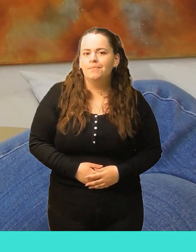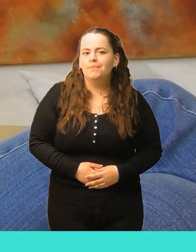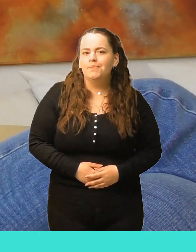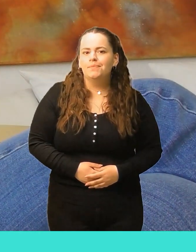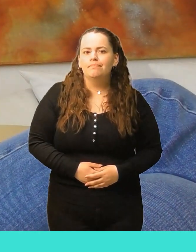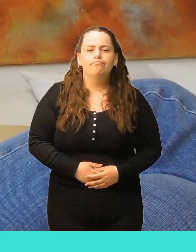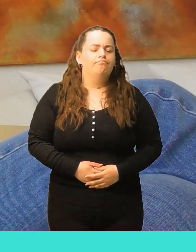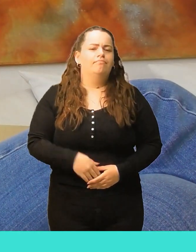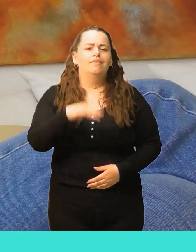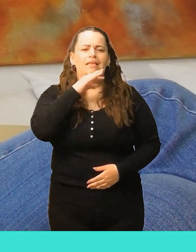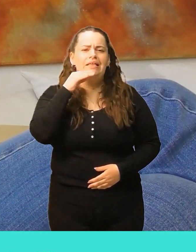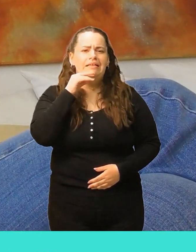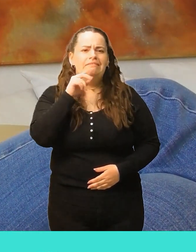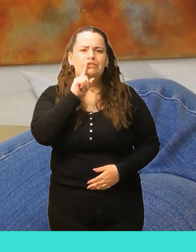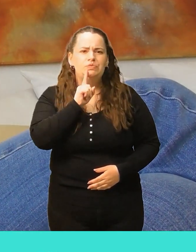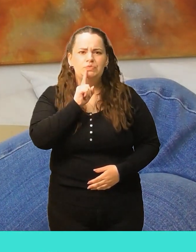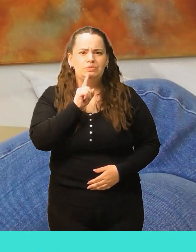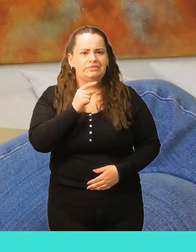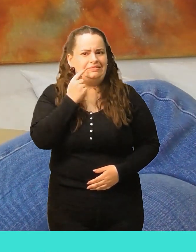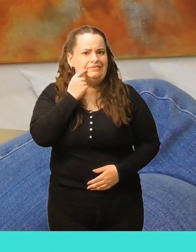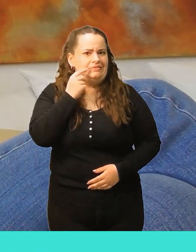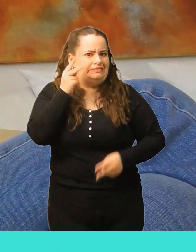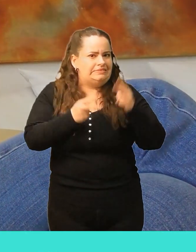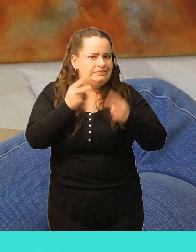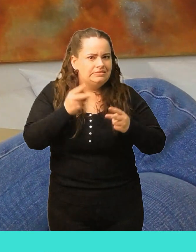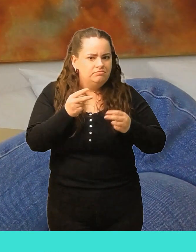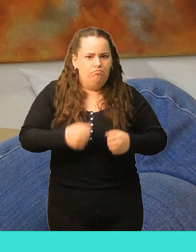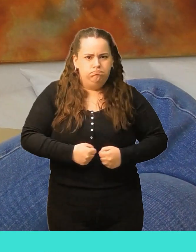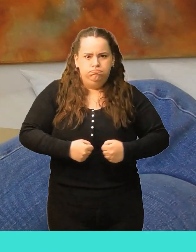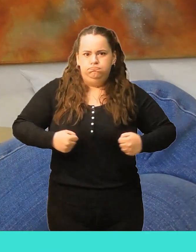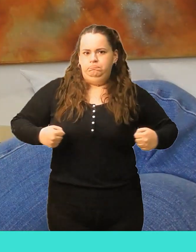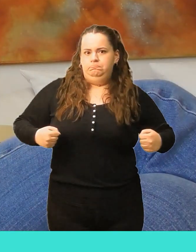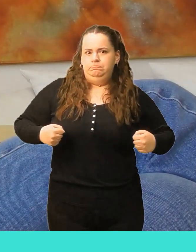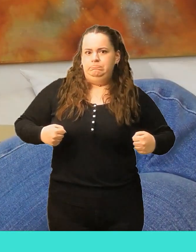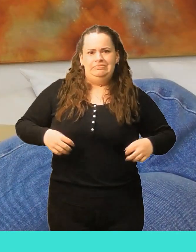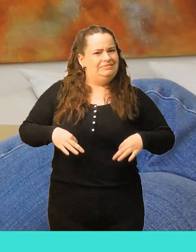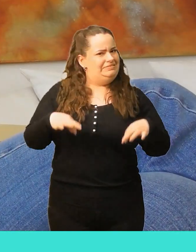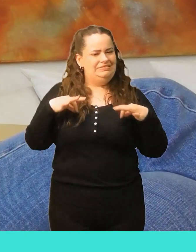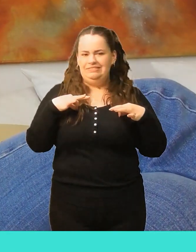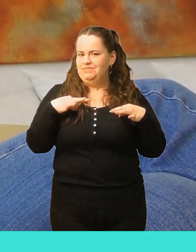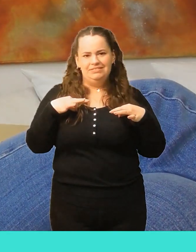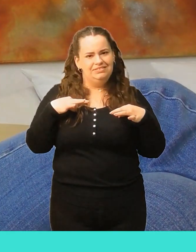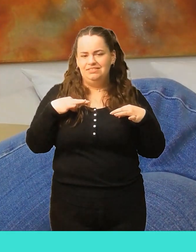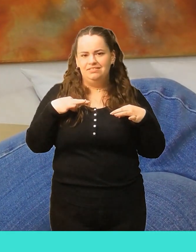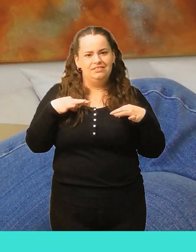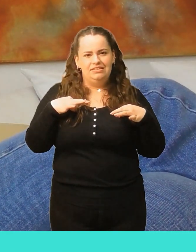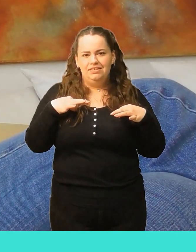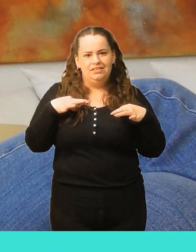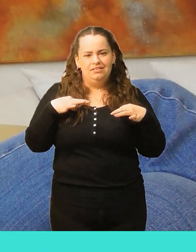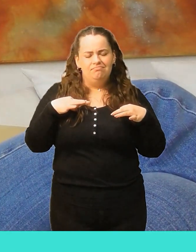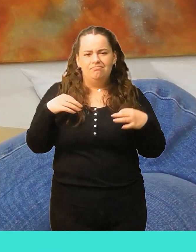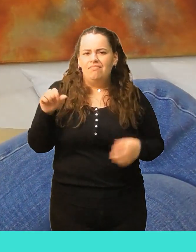eigentlich? Zu viel Süßes schadet doch den Zähnen, macht dick, ist